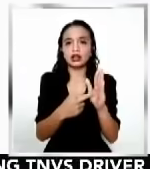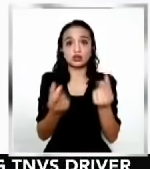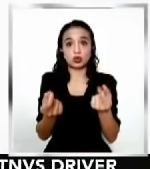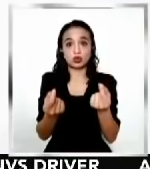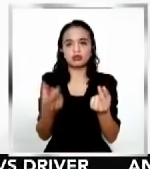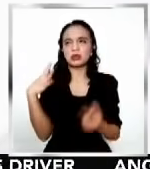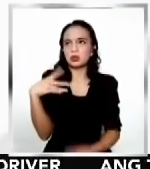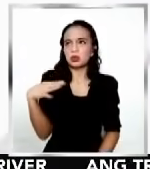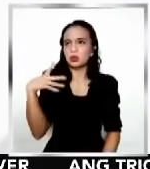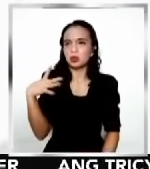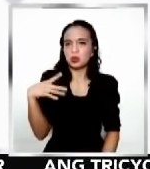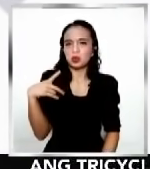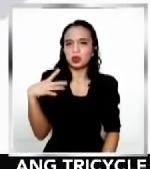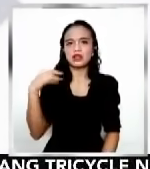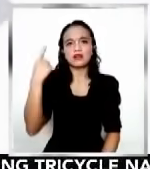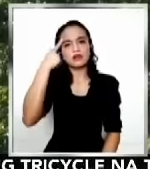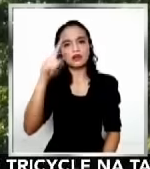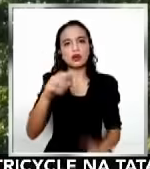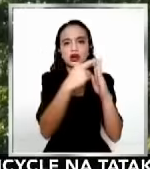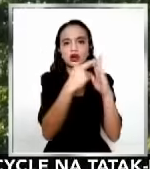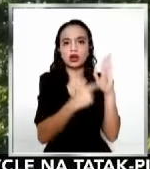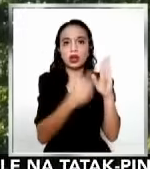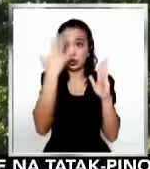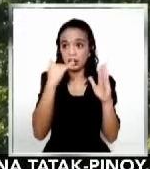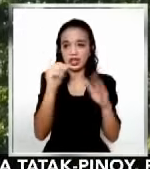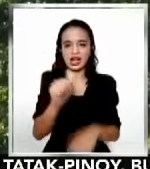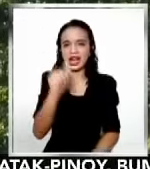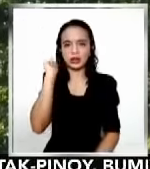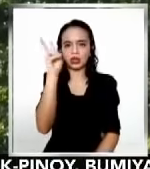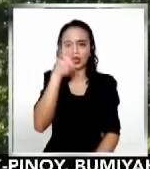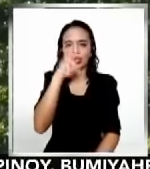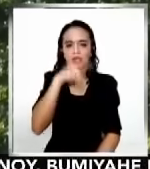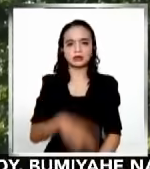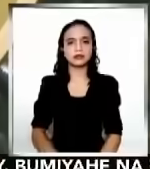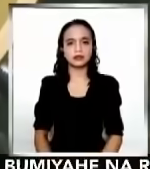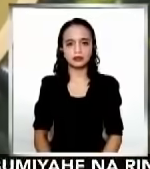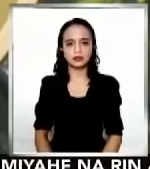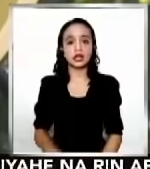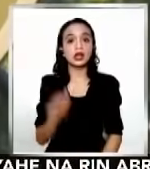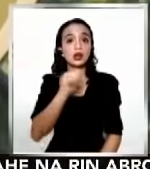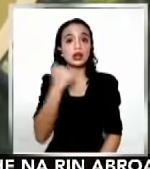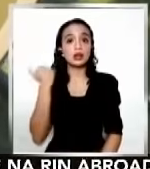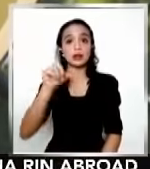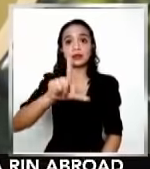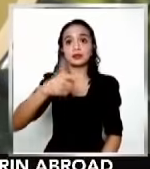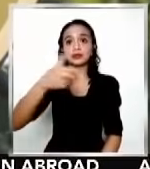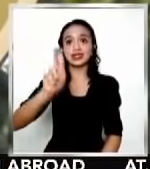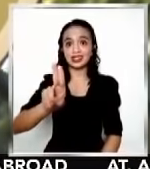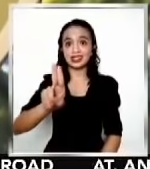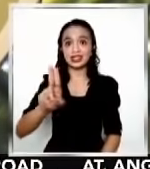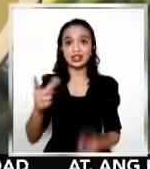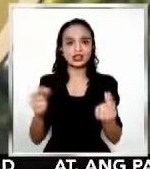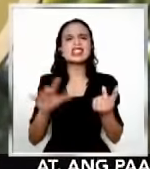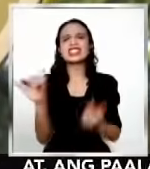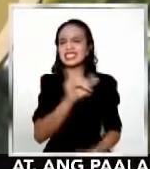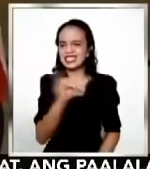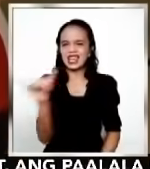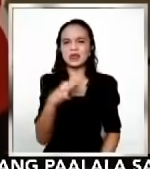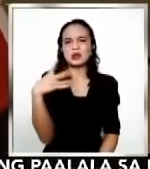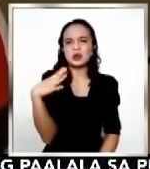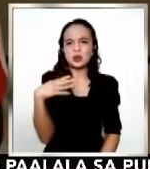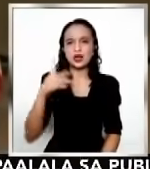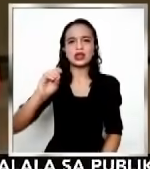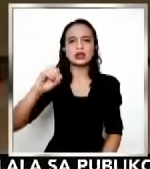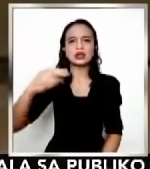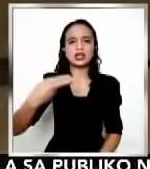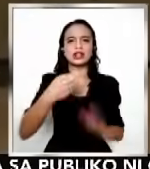ito dahil ayaw po natin magkamali. Ang ibang lokal na pamahalaan, hinihintay rin daw ang guidelines ng DOH.